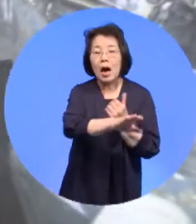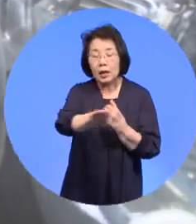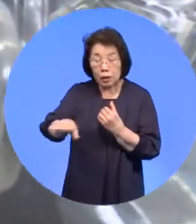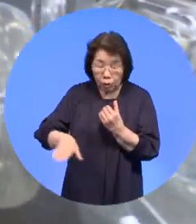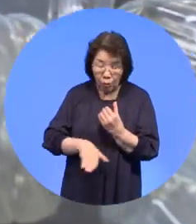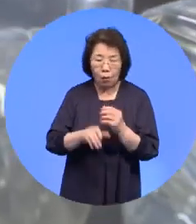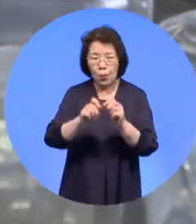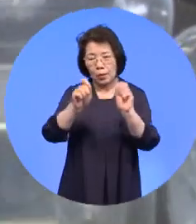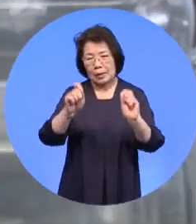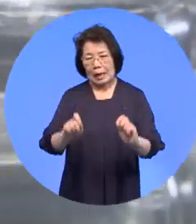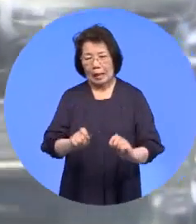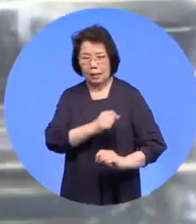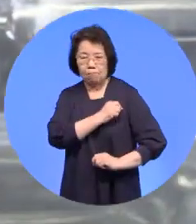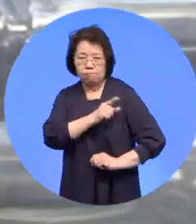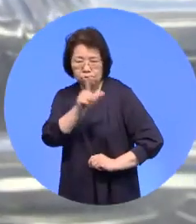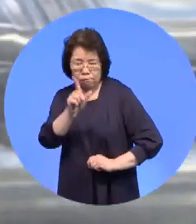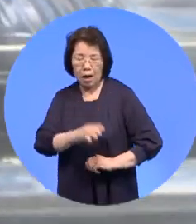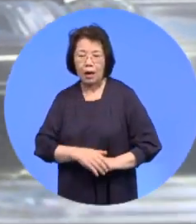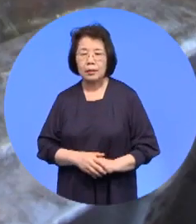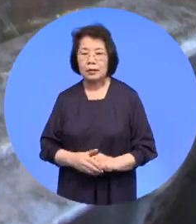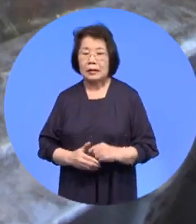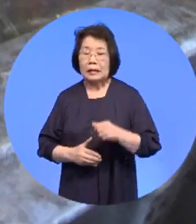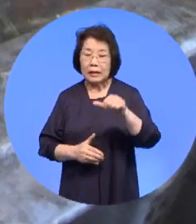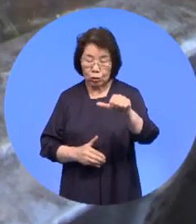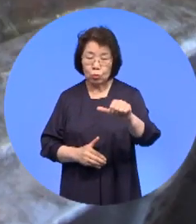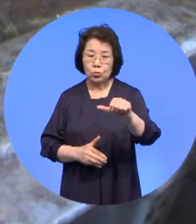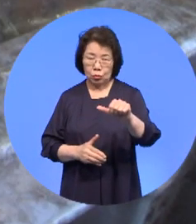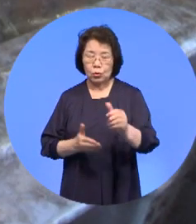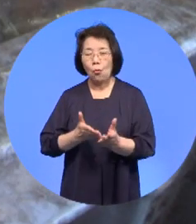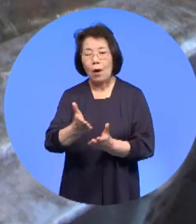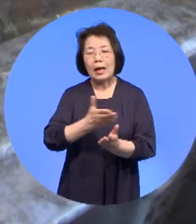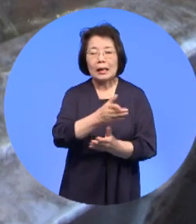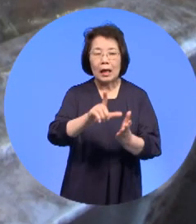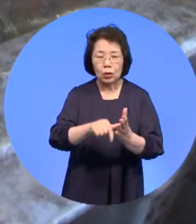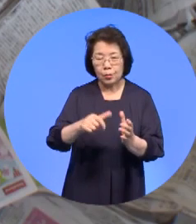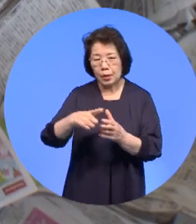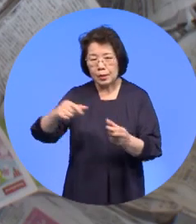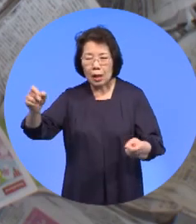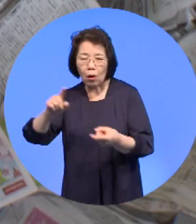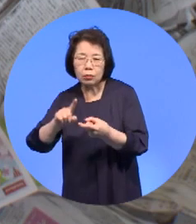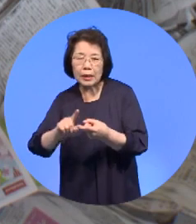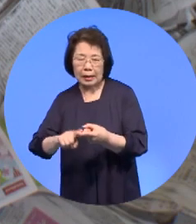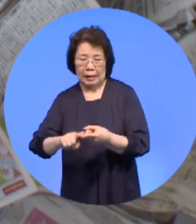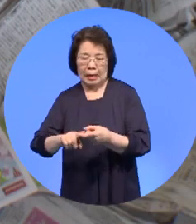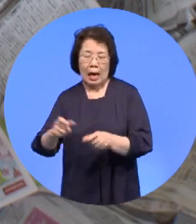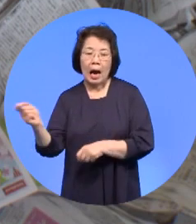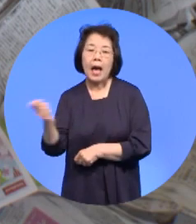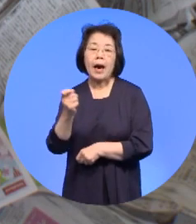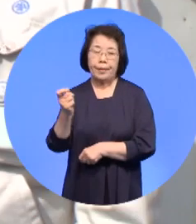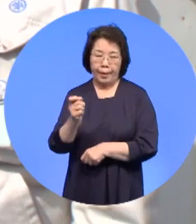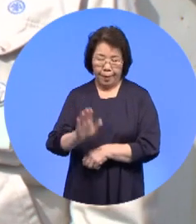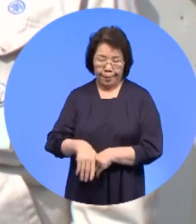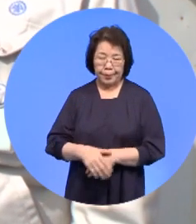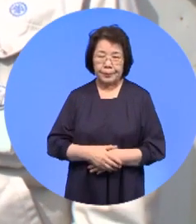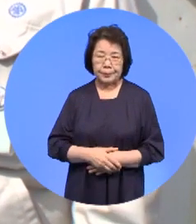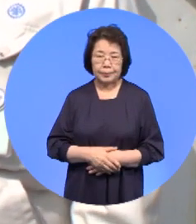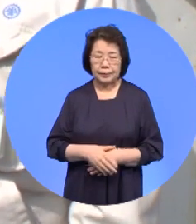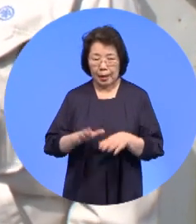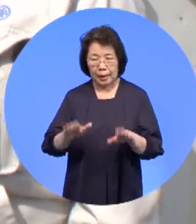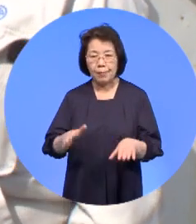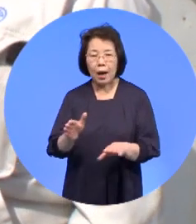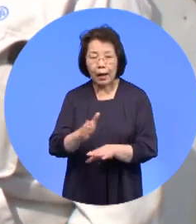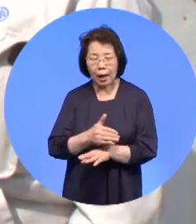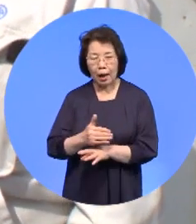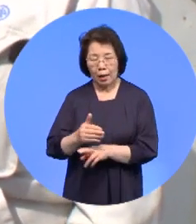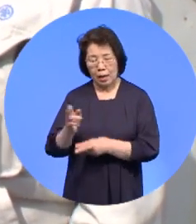に熱心で豪州分別を始めたのも全国かなり早い段階から始めていますそれでは今からあの